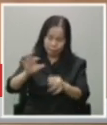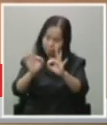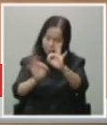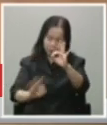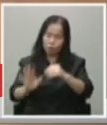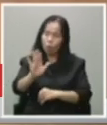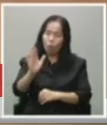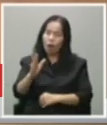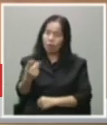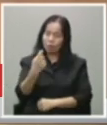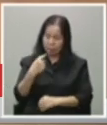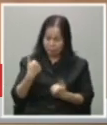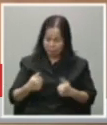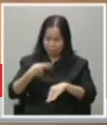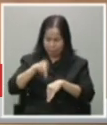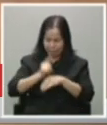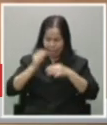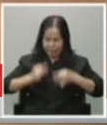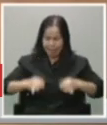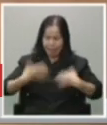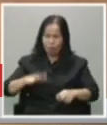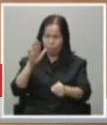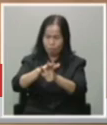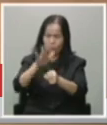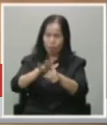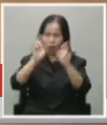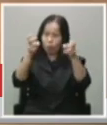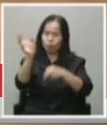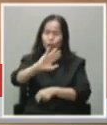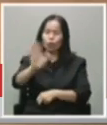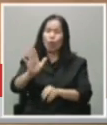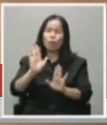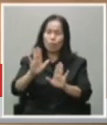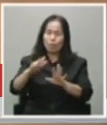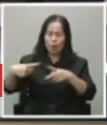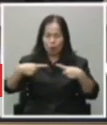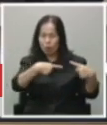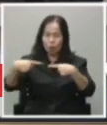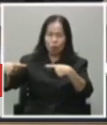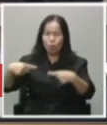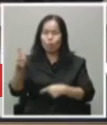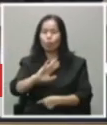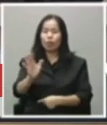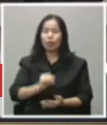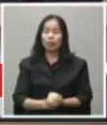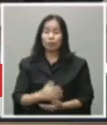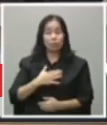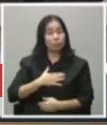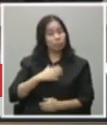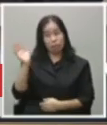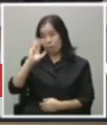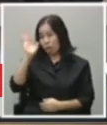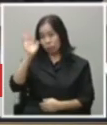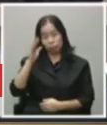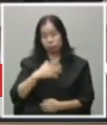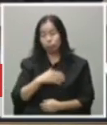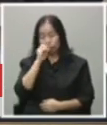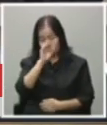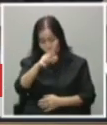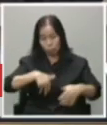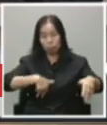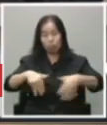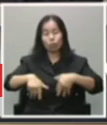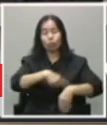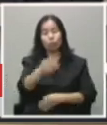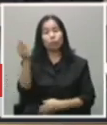ประเด็นนี้นี่ประธานวินิจฉัยแล้วครับ ท่านประธานครับผม มันไม่ได้มีข้อโต้แย้งอะไรกัน แต่ว่าผมต้องเรียนให้พี่น้องประชาชนได้รับทราบนะครับว่ามีเอกสิ